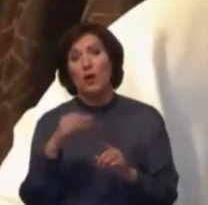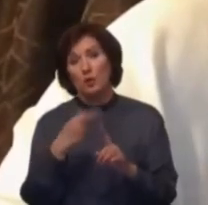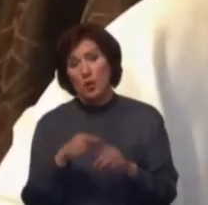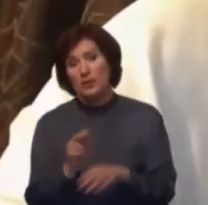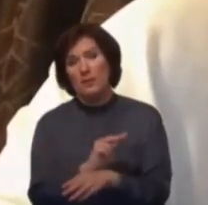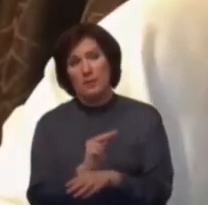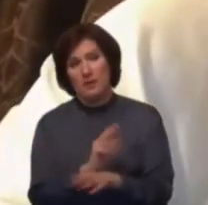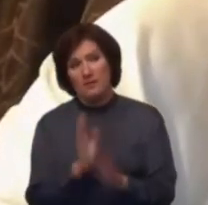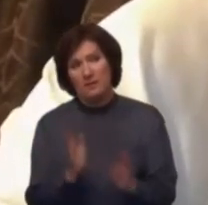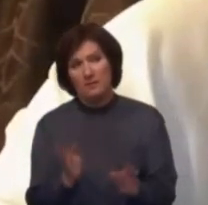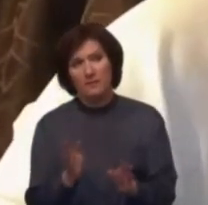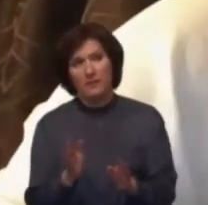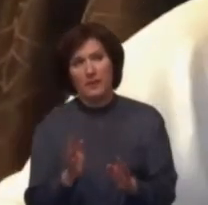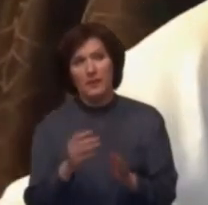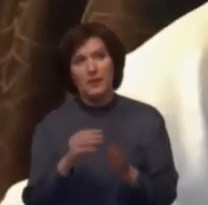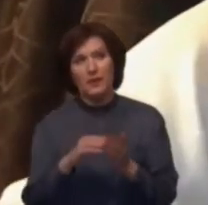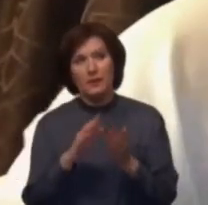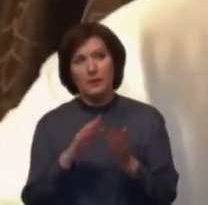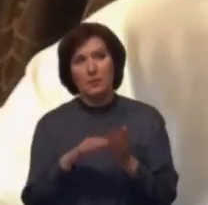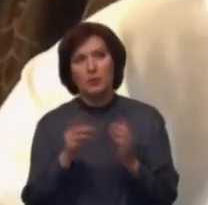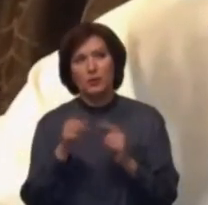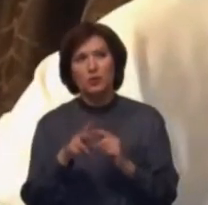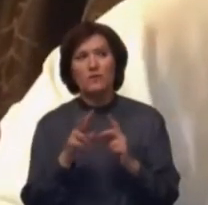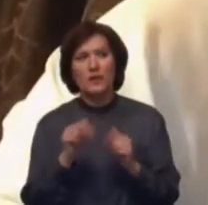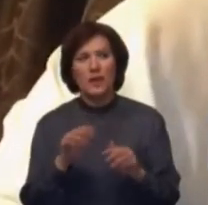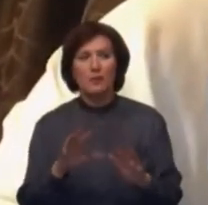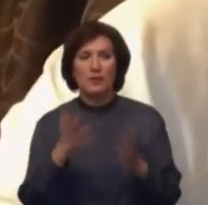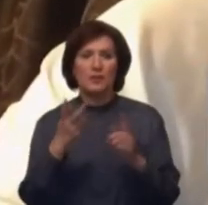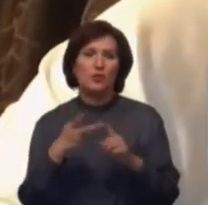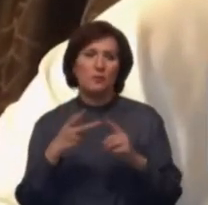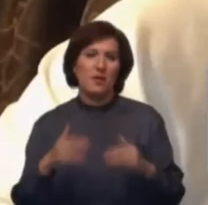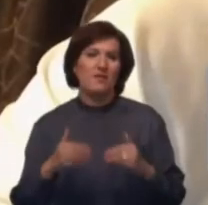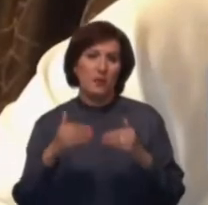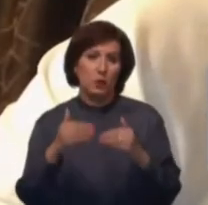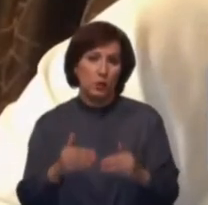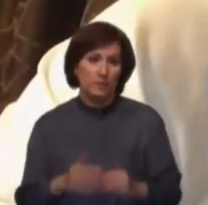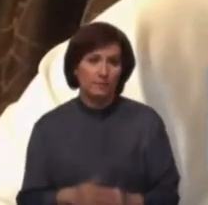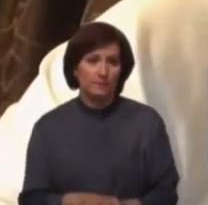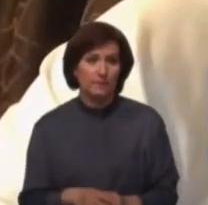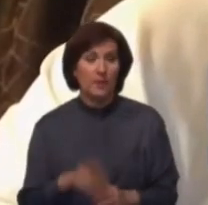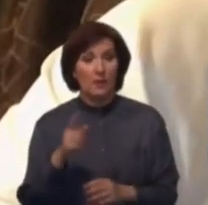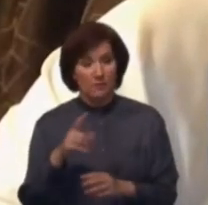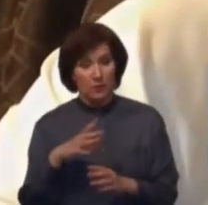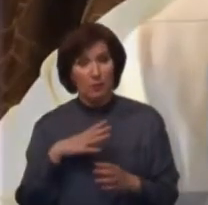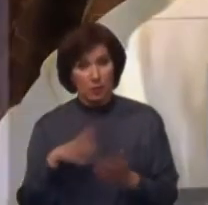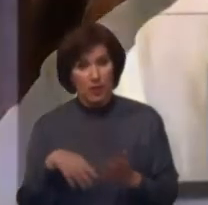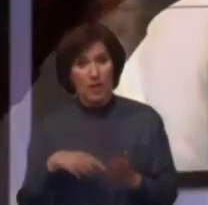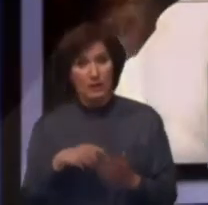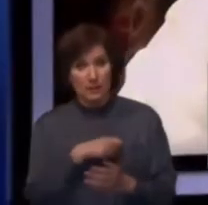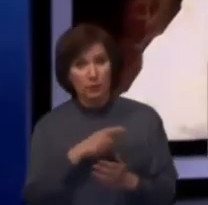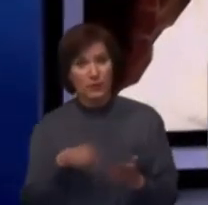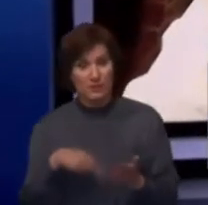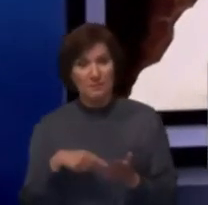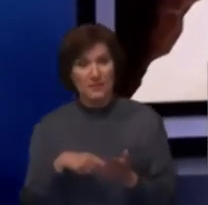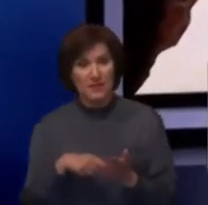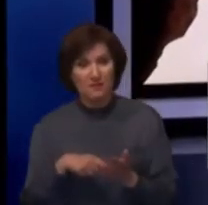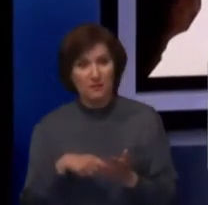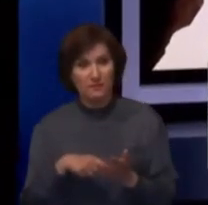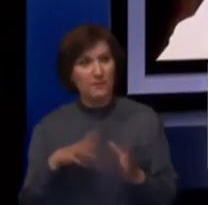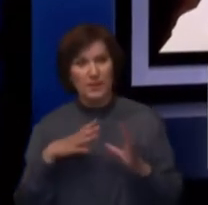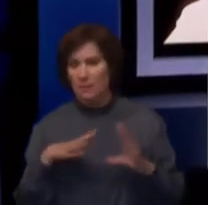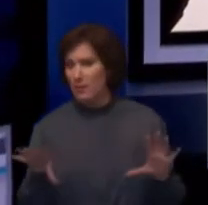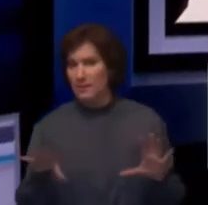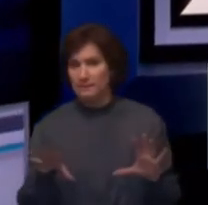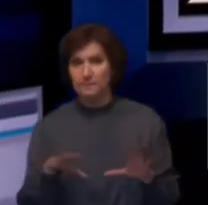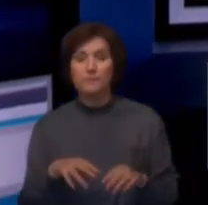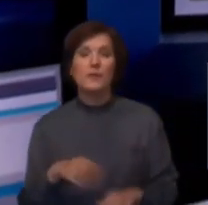поправимо ровно после того, как произойдет первый тур. Скажите, будь ласка, была депутатом місця? Скажіть, будь ласка, не було.